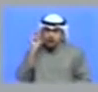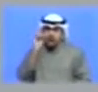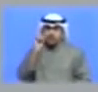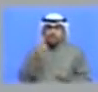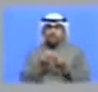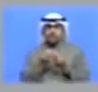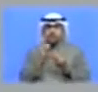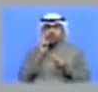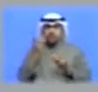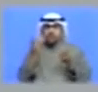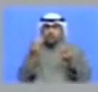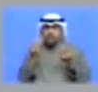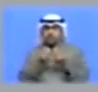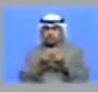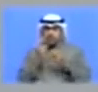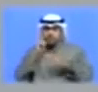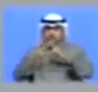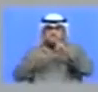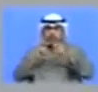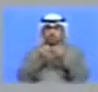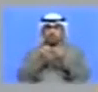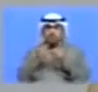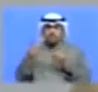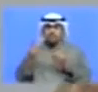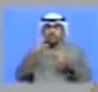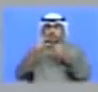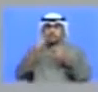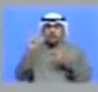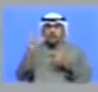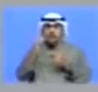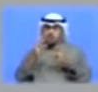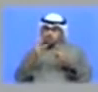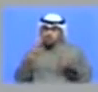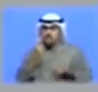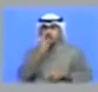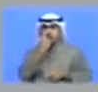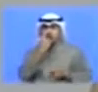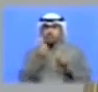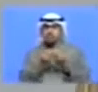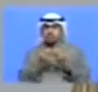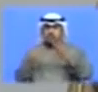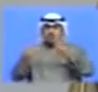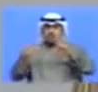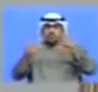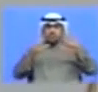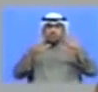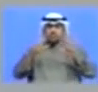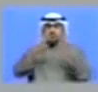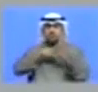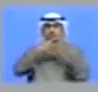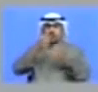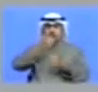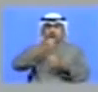وعلى كل هذه الأرقام. وأبدى البنك الدولي استعداده، طبعا احنا عندنا جدول مبرمج الأسبوع الحالي،